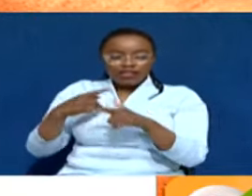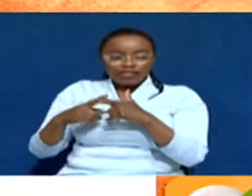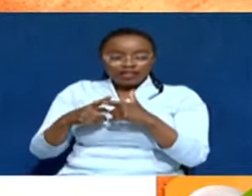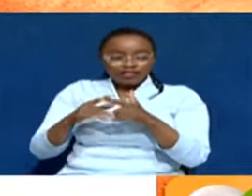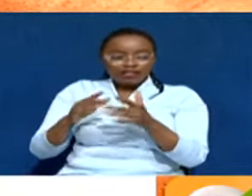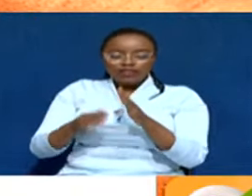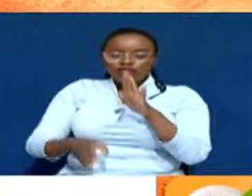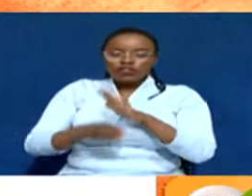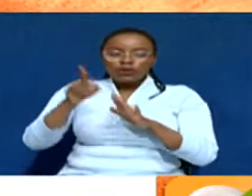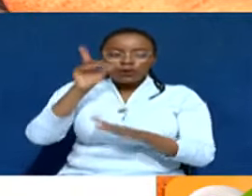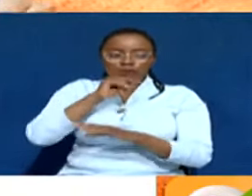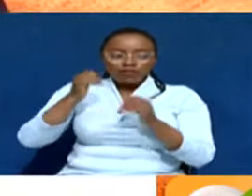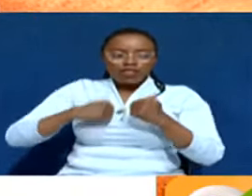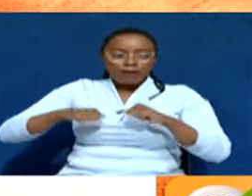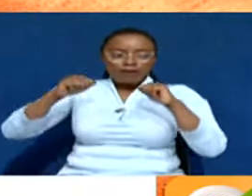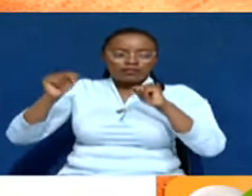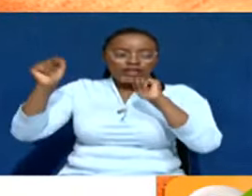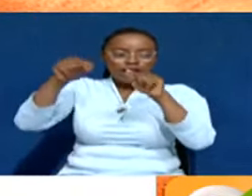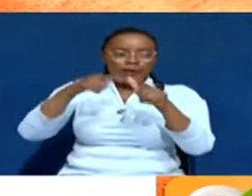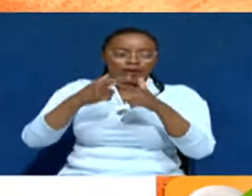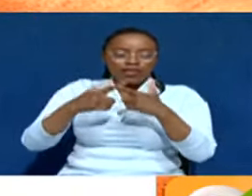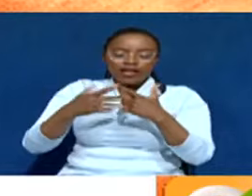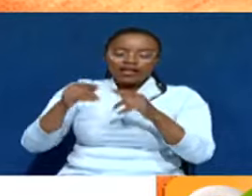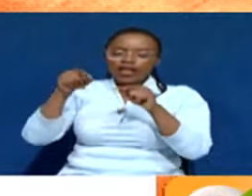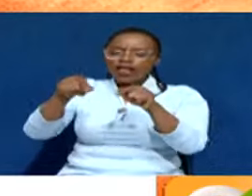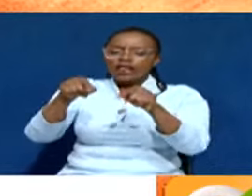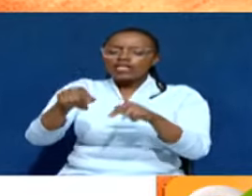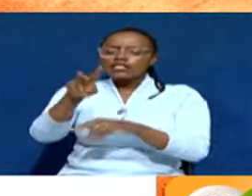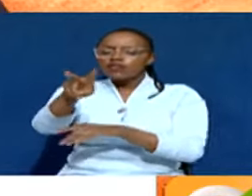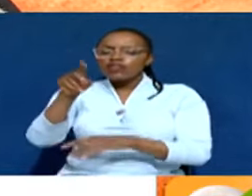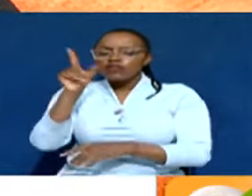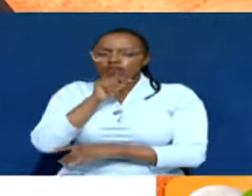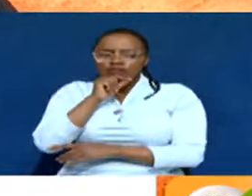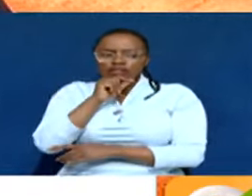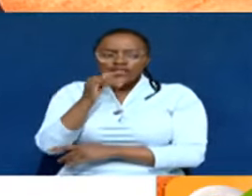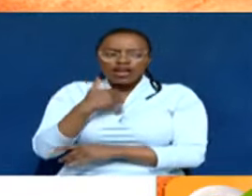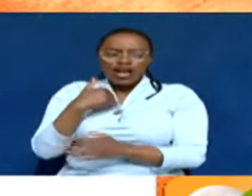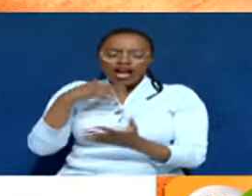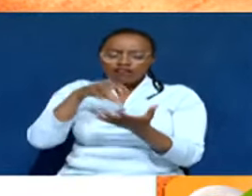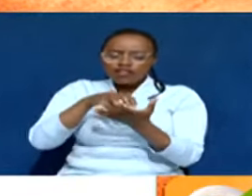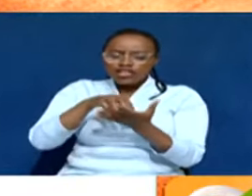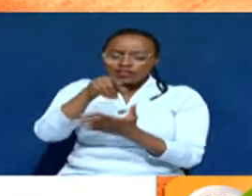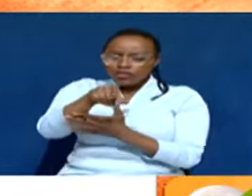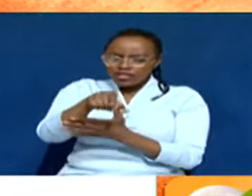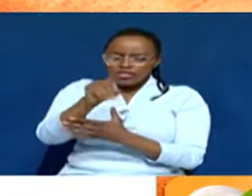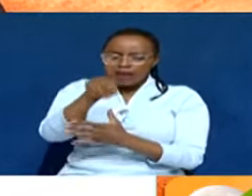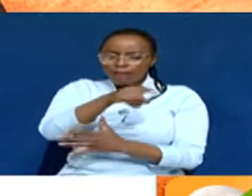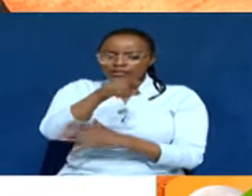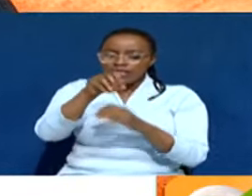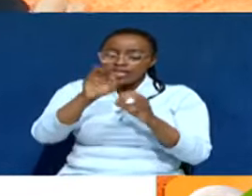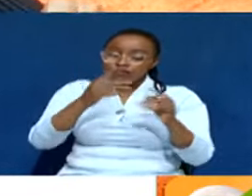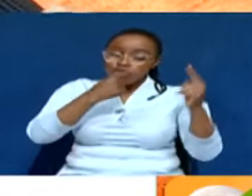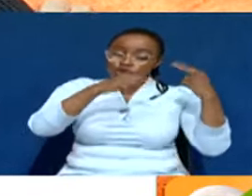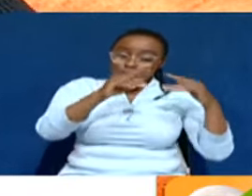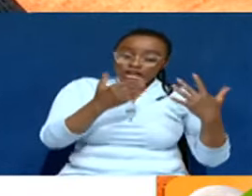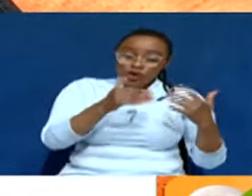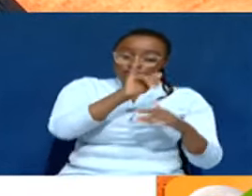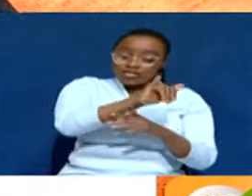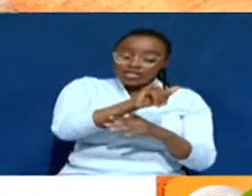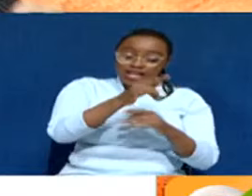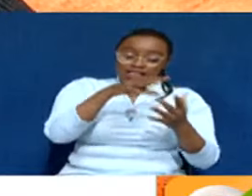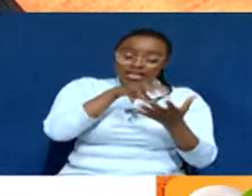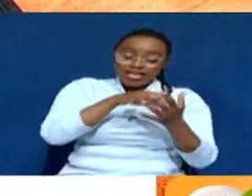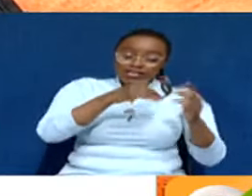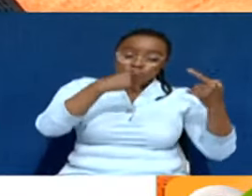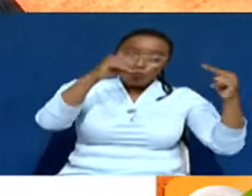Amepelekwa deportation. Huyu boss anatoka anaenda kumwekelea makosa aliiba. Now you have to case with that boss. Either you win, utakaa hapo hiyo kesi